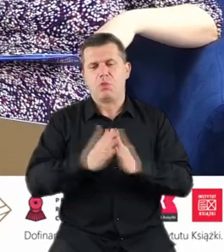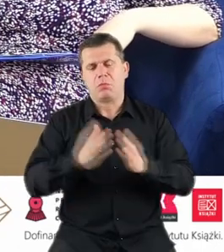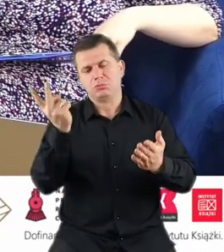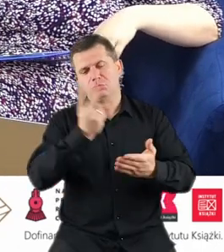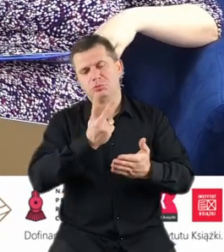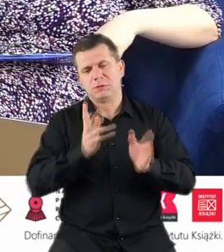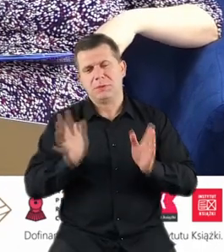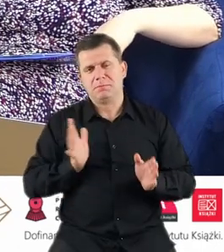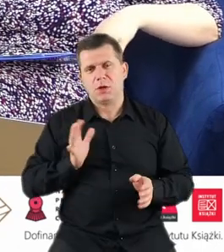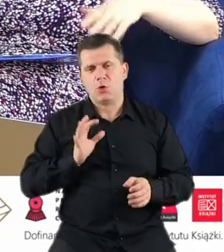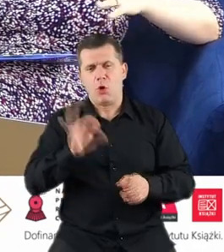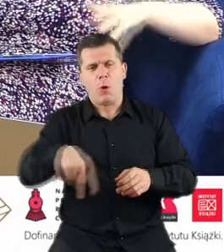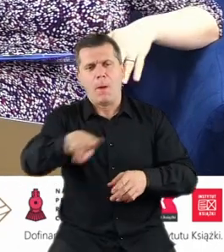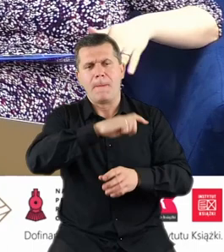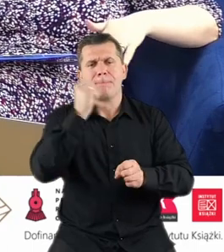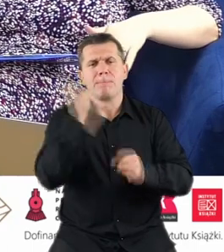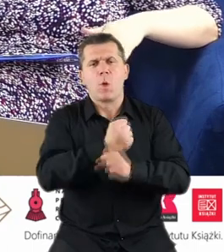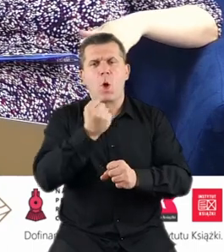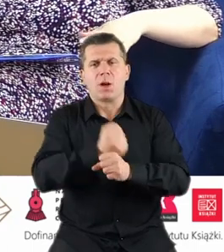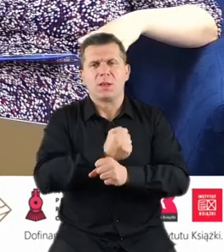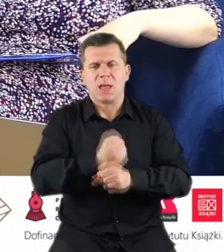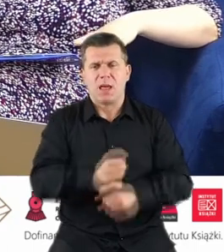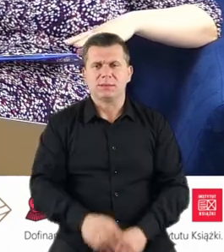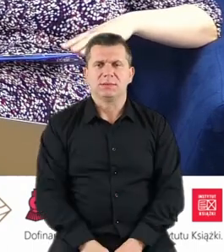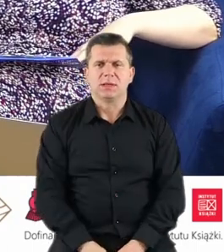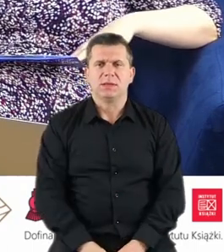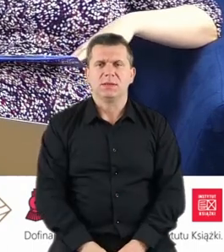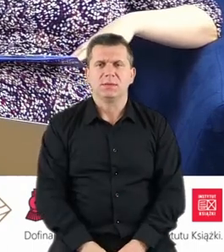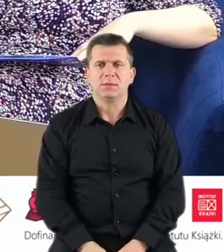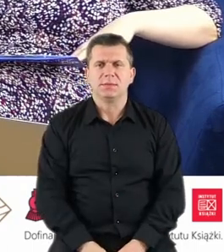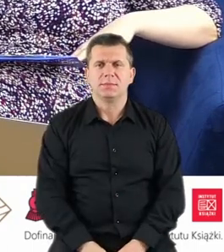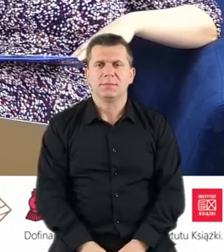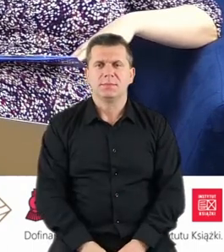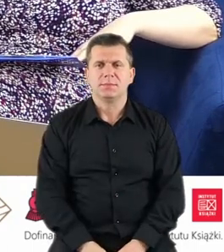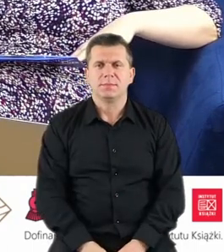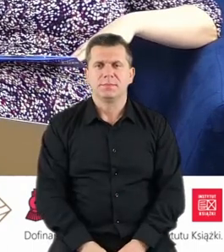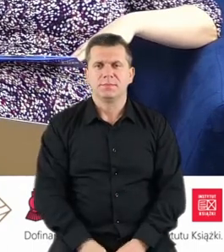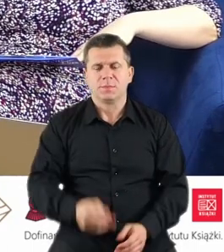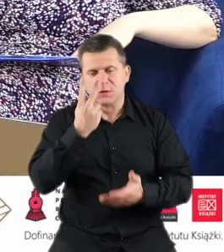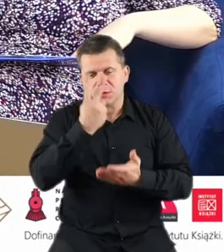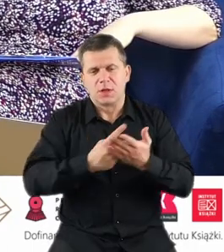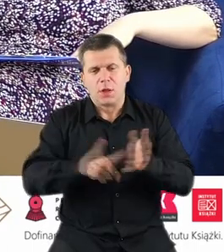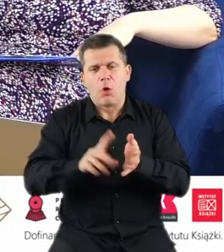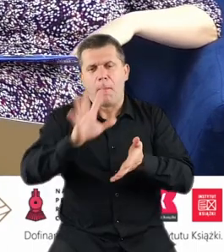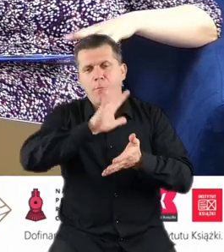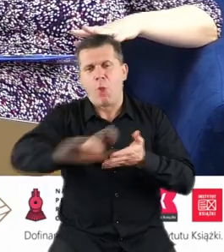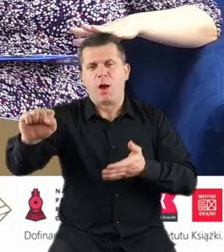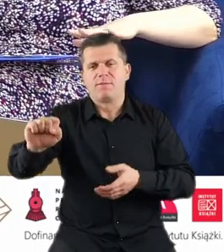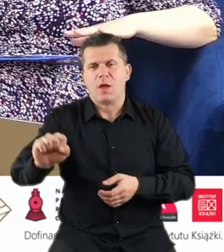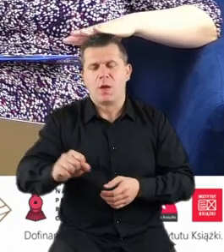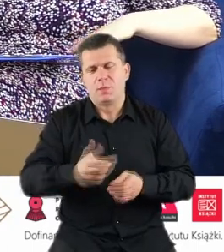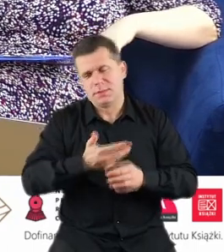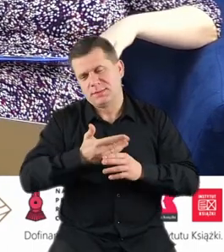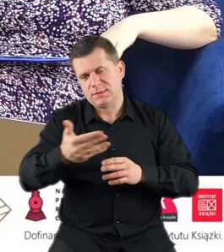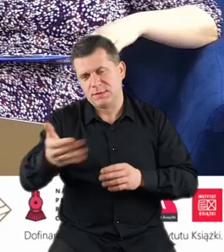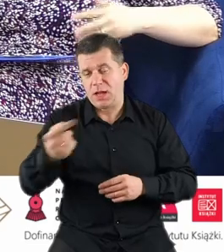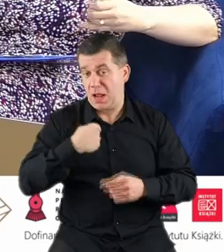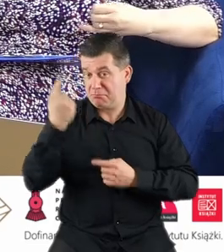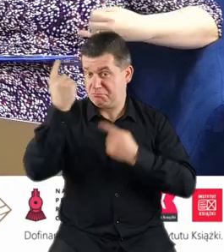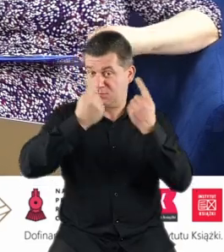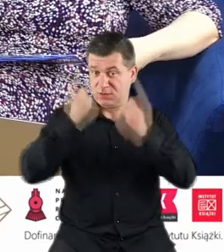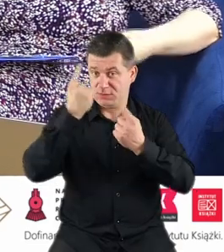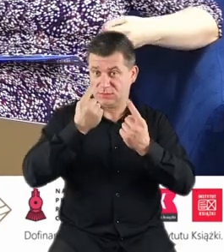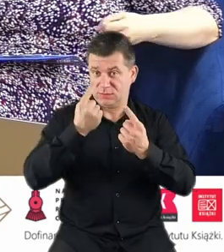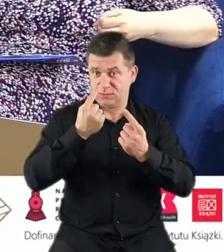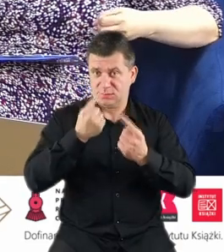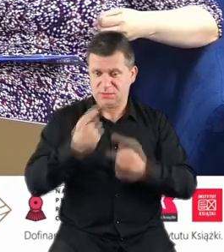i czytamy o tych mordercach coraz bardziej wynaturzonych zresztą, czytamy o porwaniach i tak dalej, i sobie myślimy, no